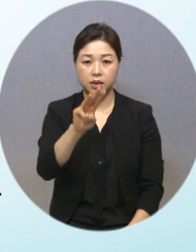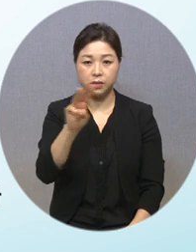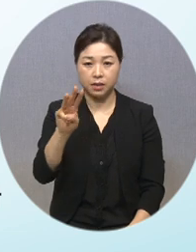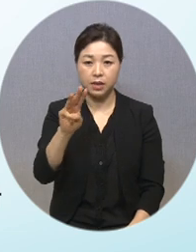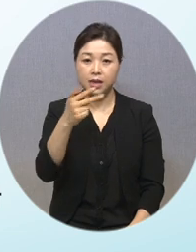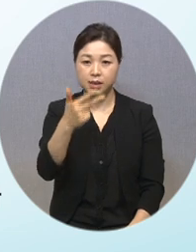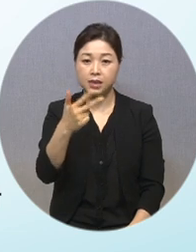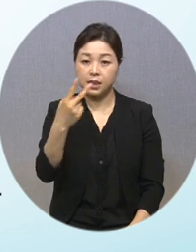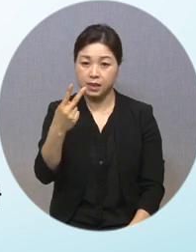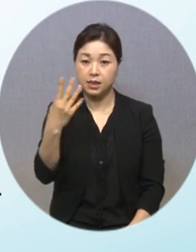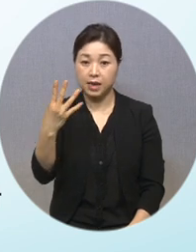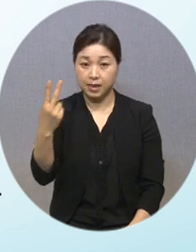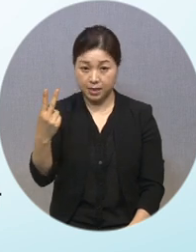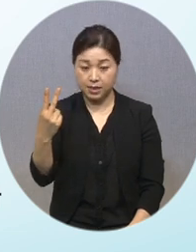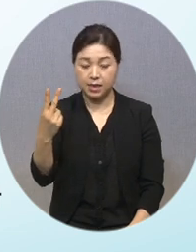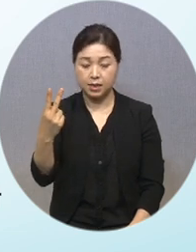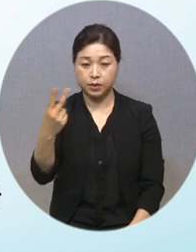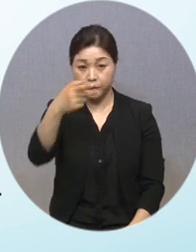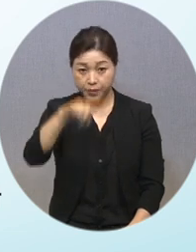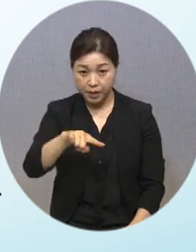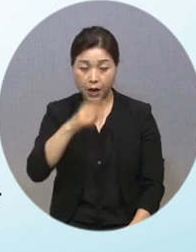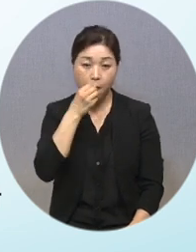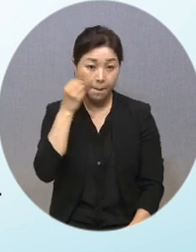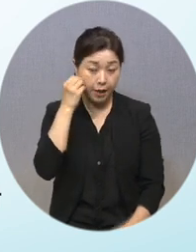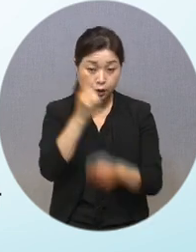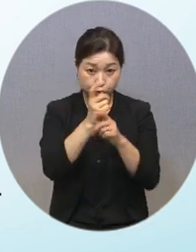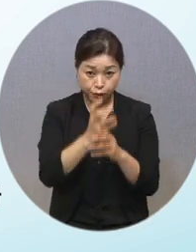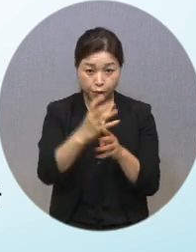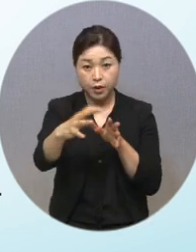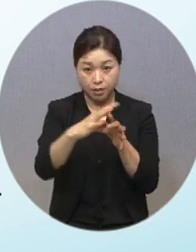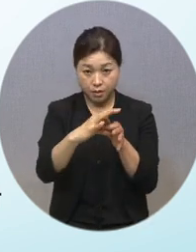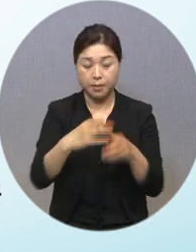070-7733-7242 또는 하단의 홈페이지로 참여하면